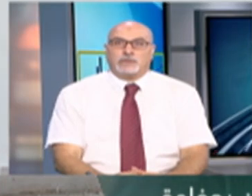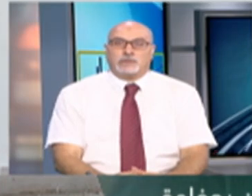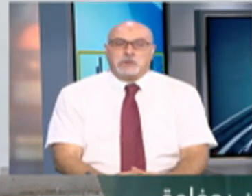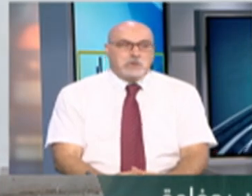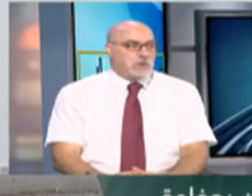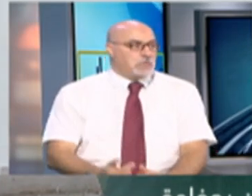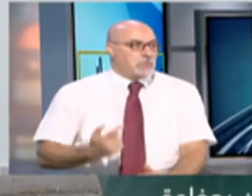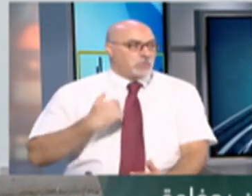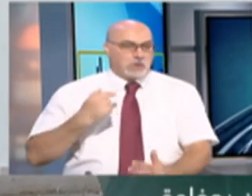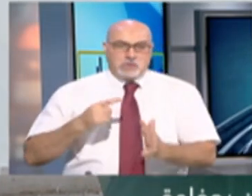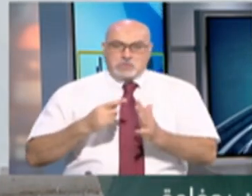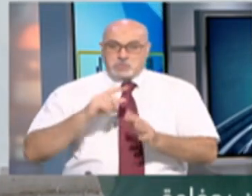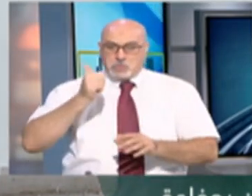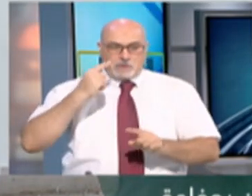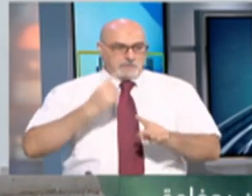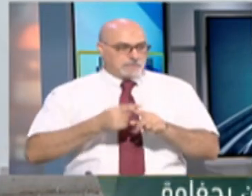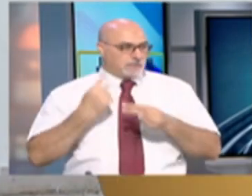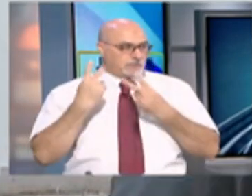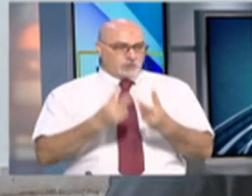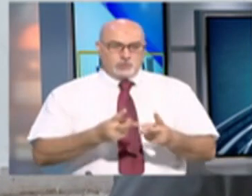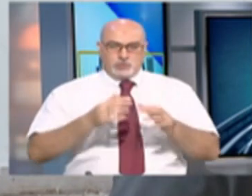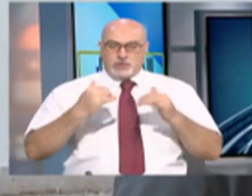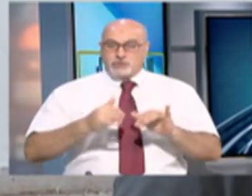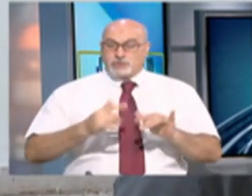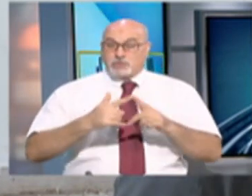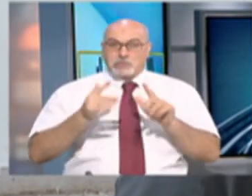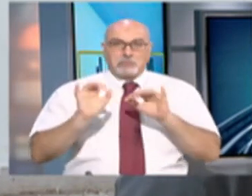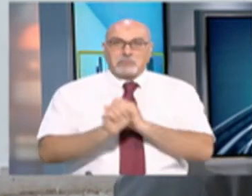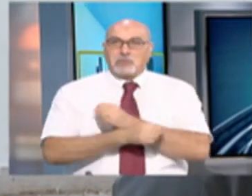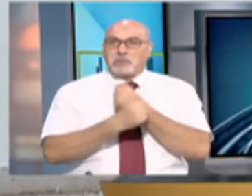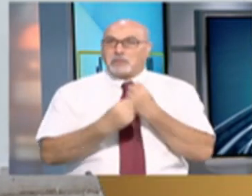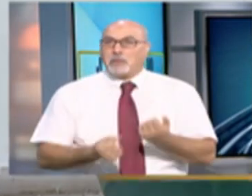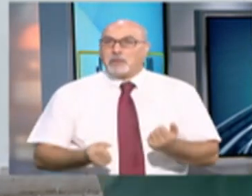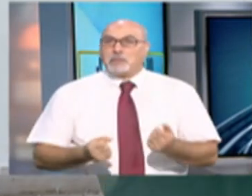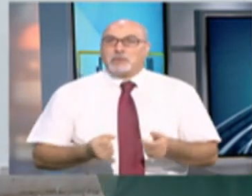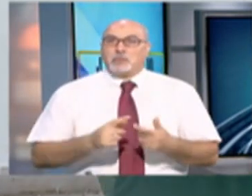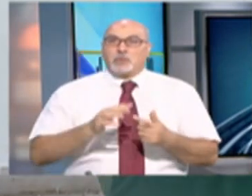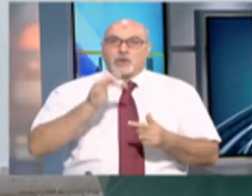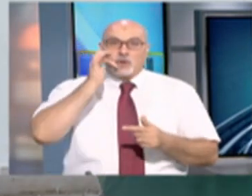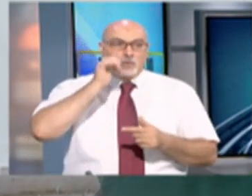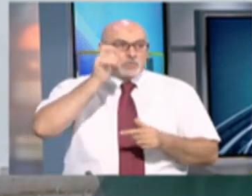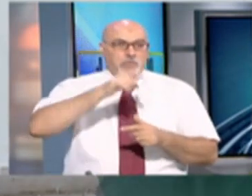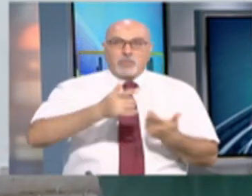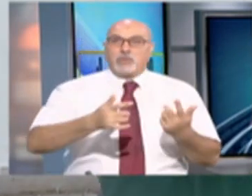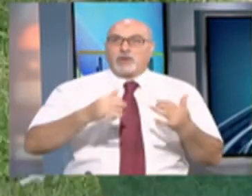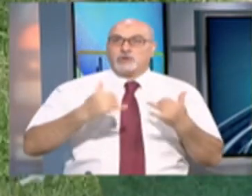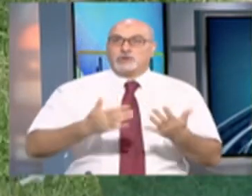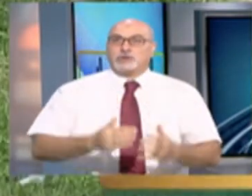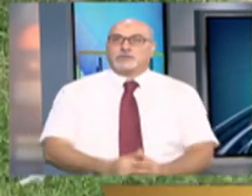أول مرة أزور الجزائر وكان الترحاب في مستوى ما سمعناه عن الشعب الجزائري.